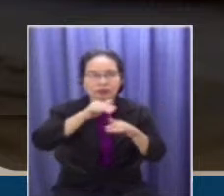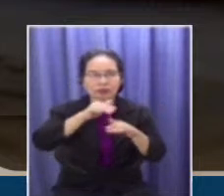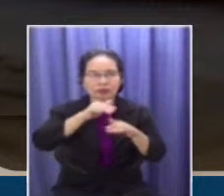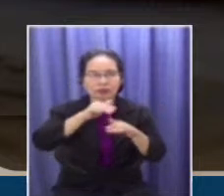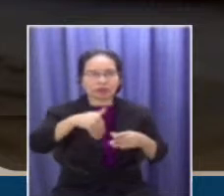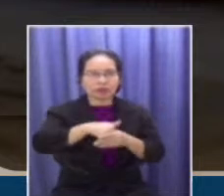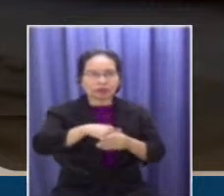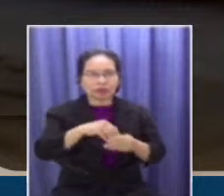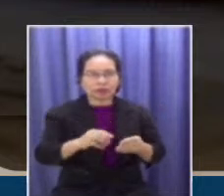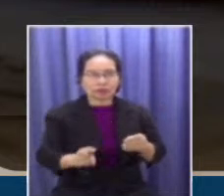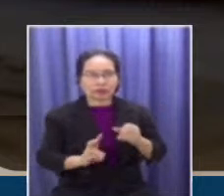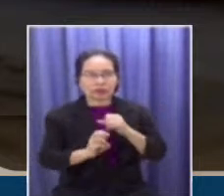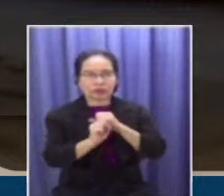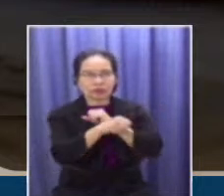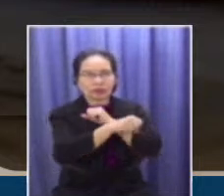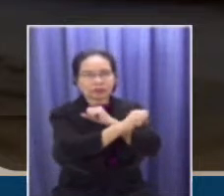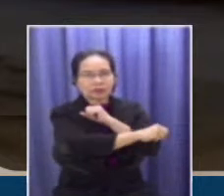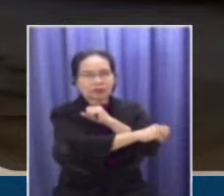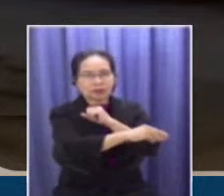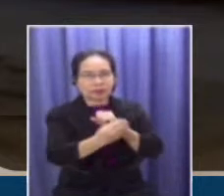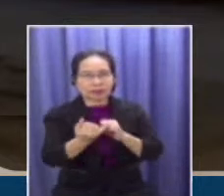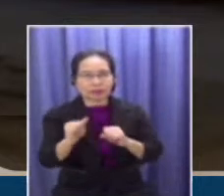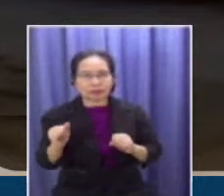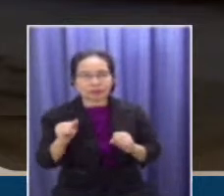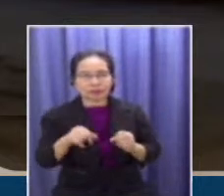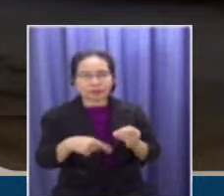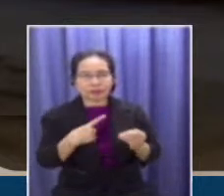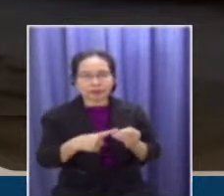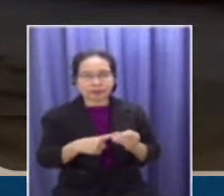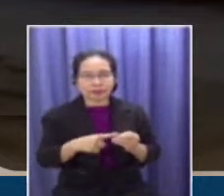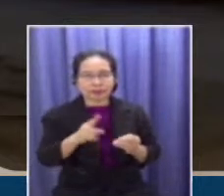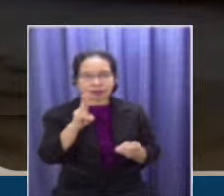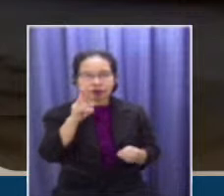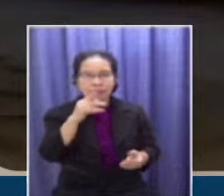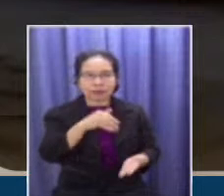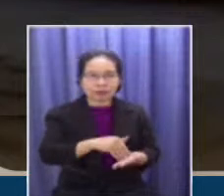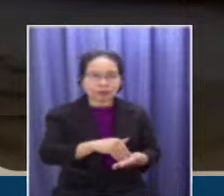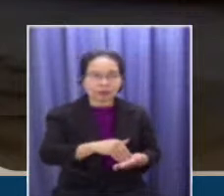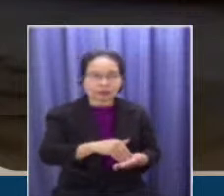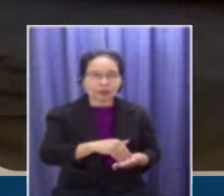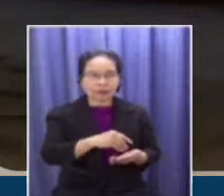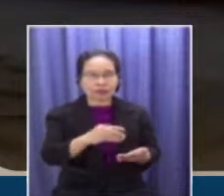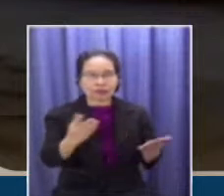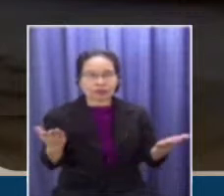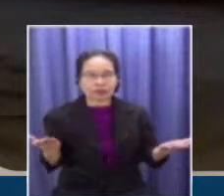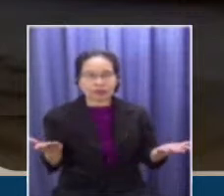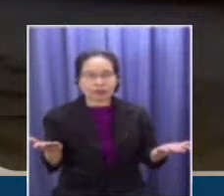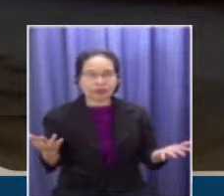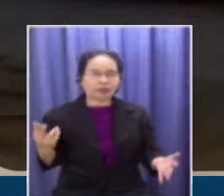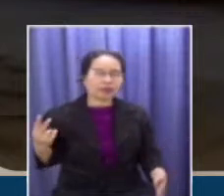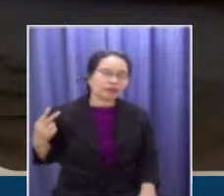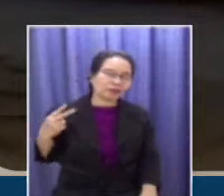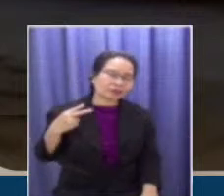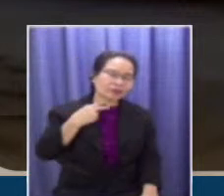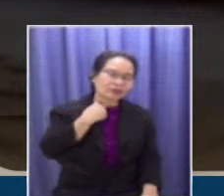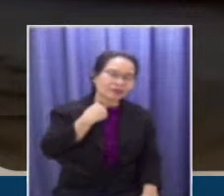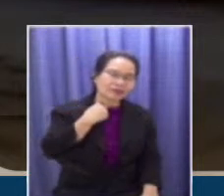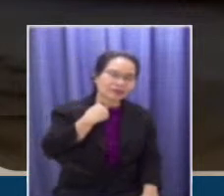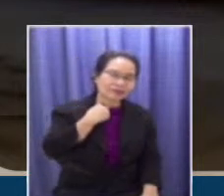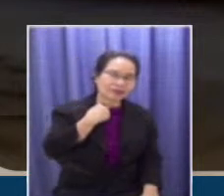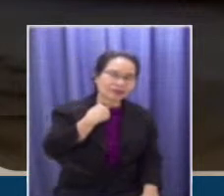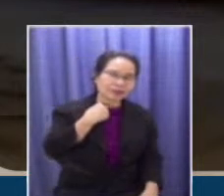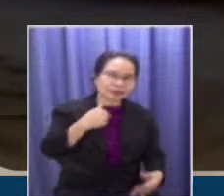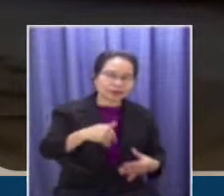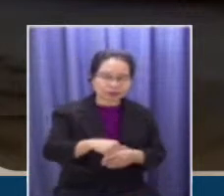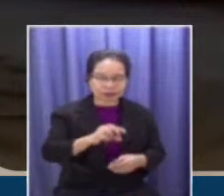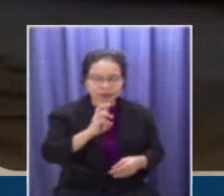na wɔtete wuwui ɛpo no mu mɔnwene ho mprɛko ahena na ɛwɔ hɔ